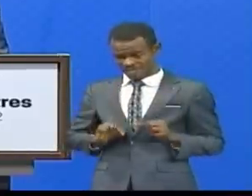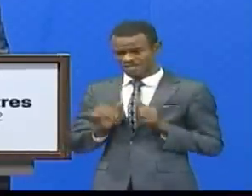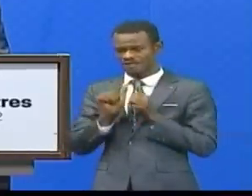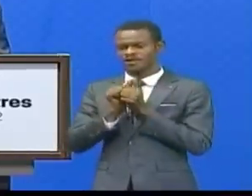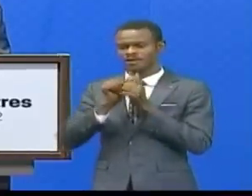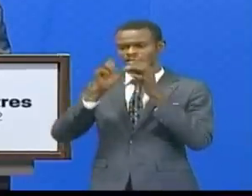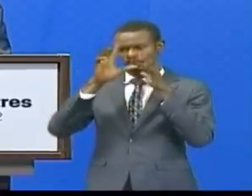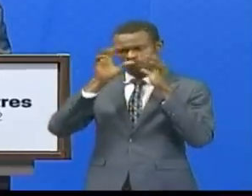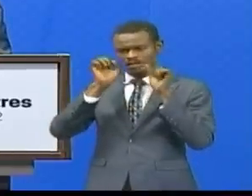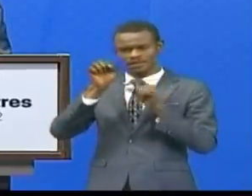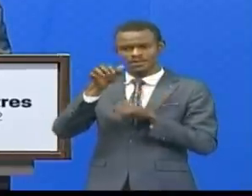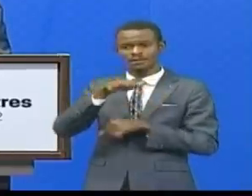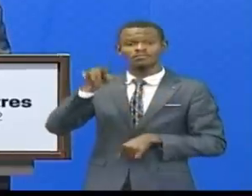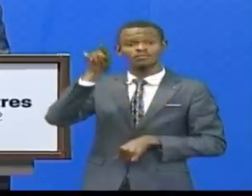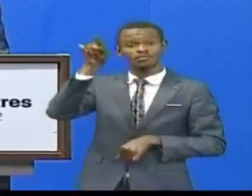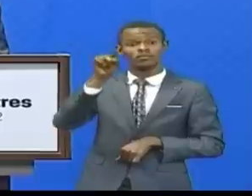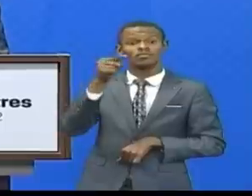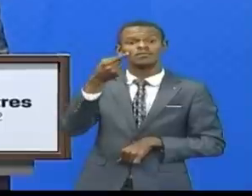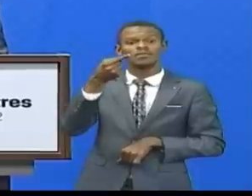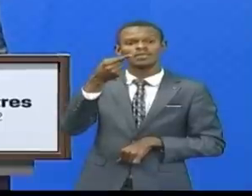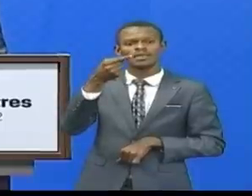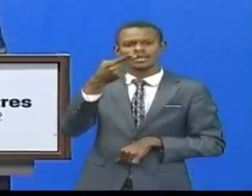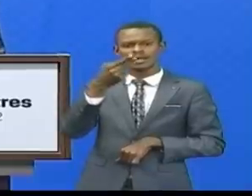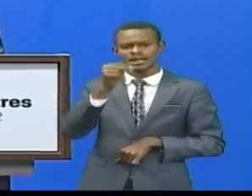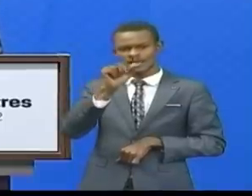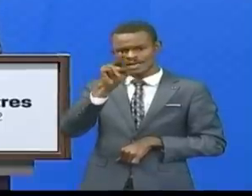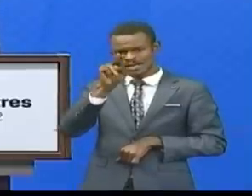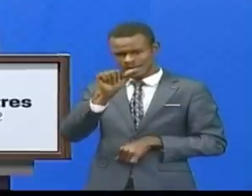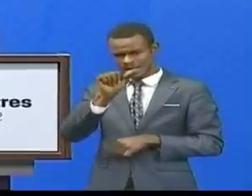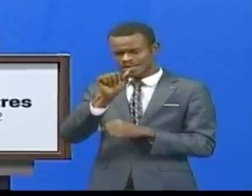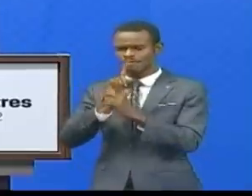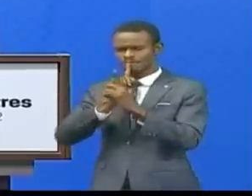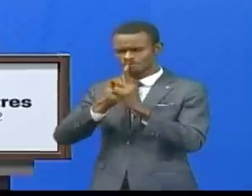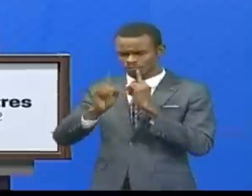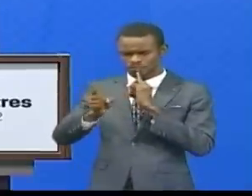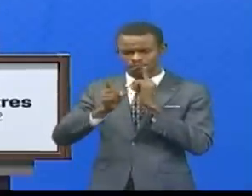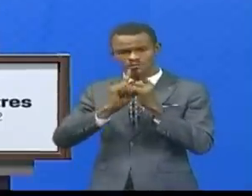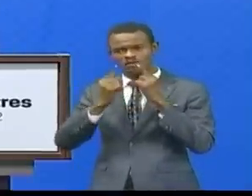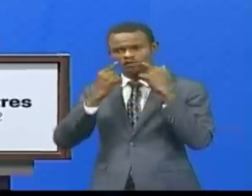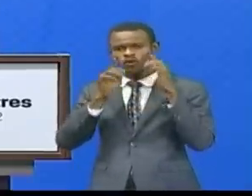la coopération bilatérale mutuellement avantageuse.